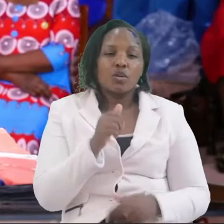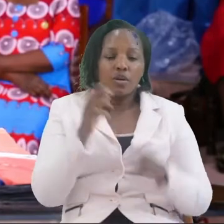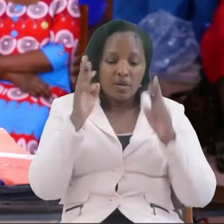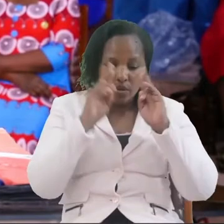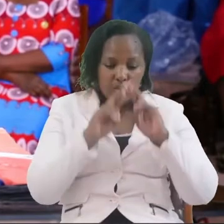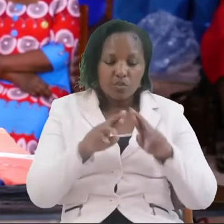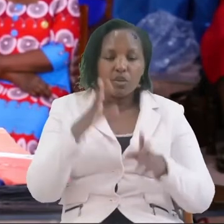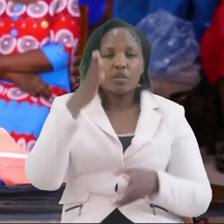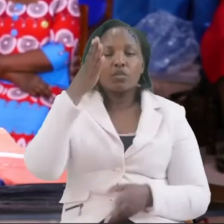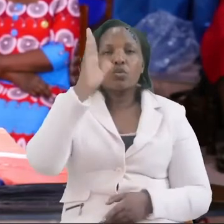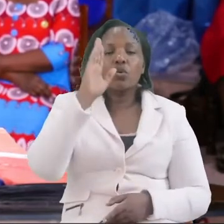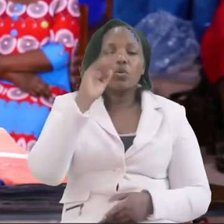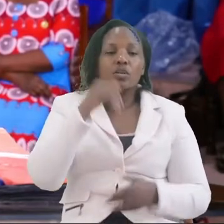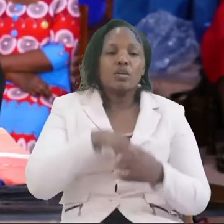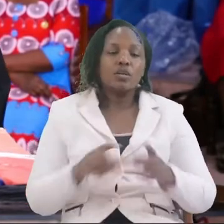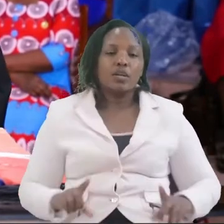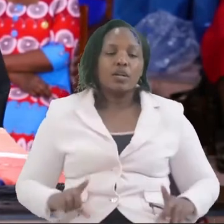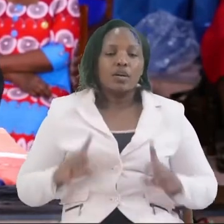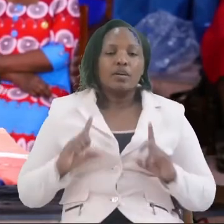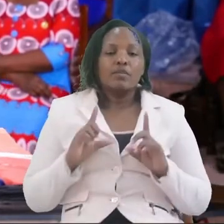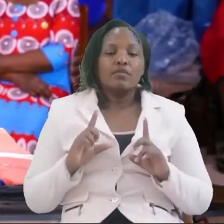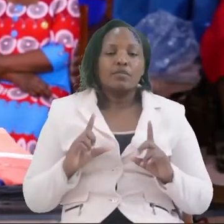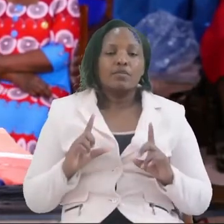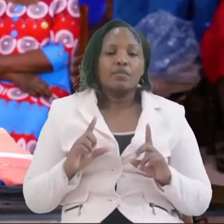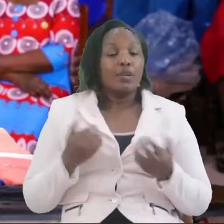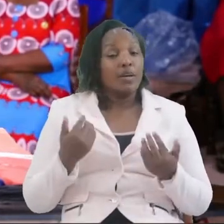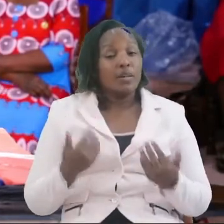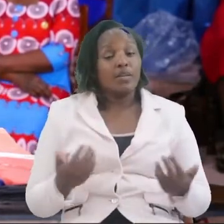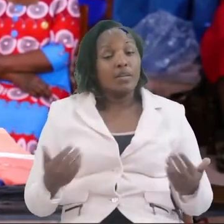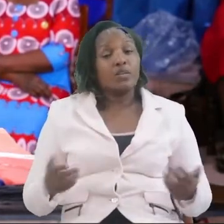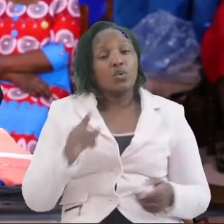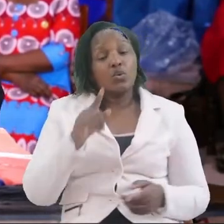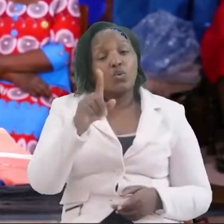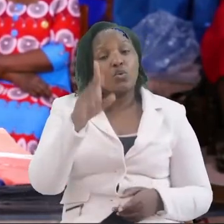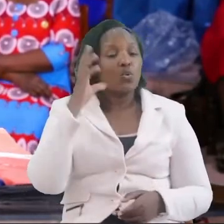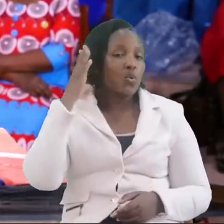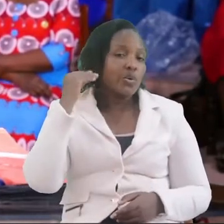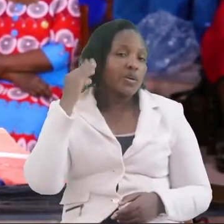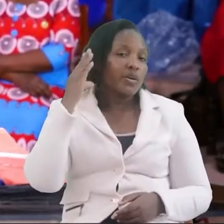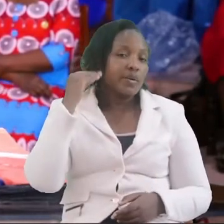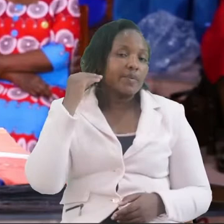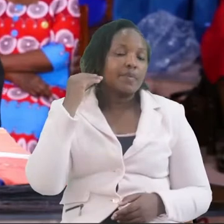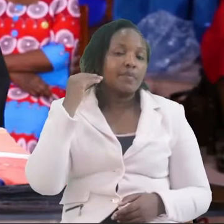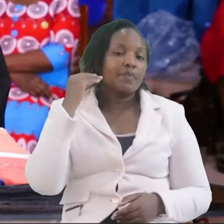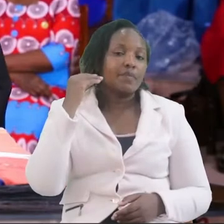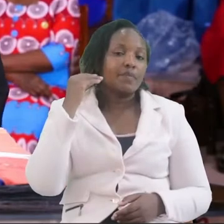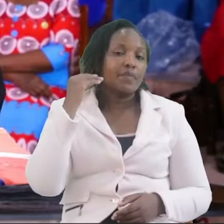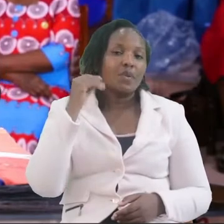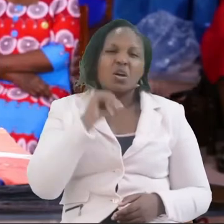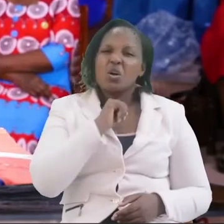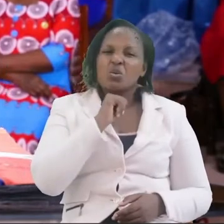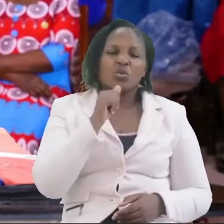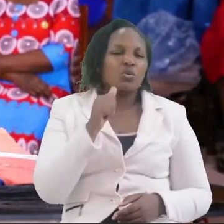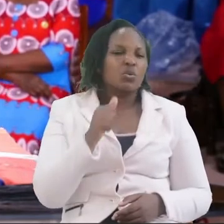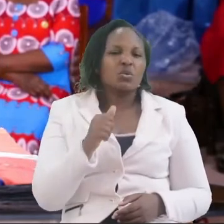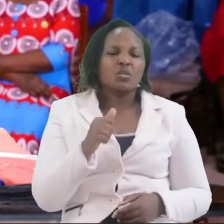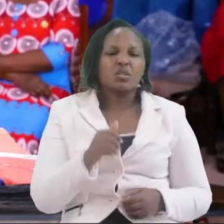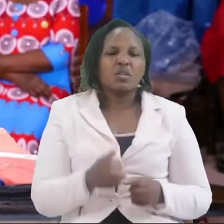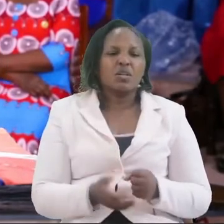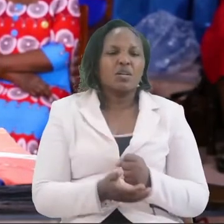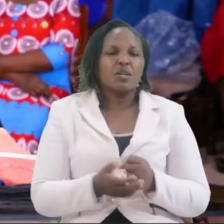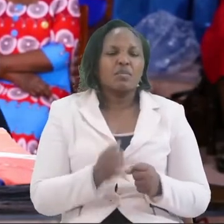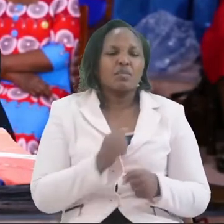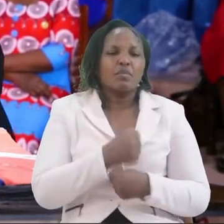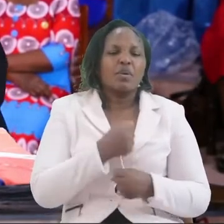wanamheshimu Mungu katika maisha yao, yale mambo utakuwa ukisikia, hayo sio mambo yatakufanya